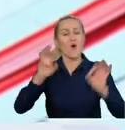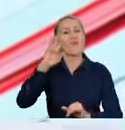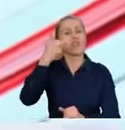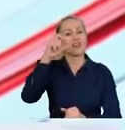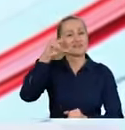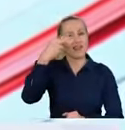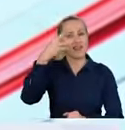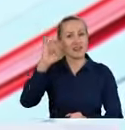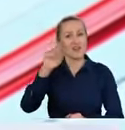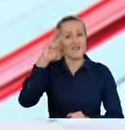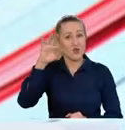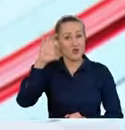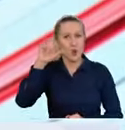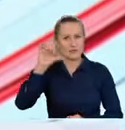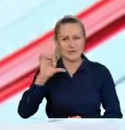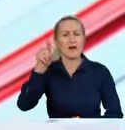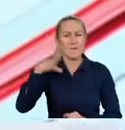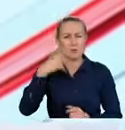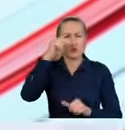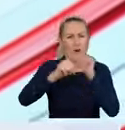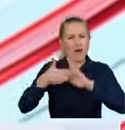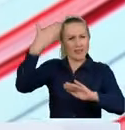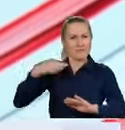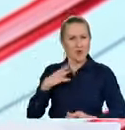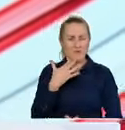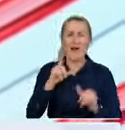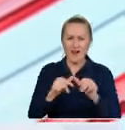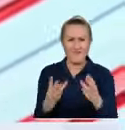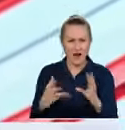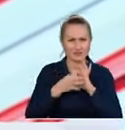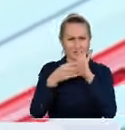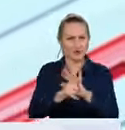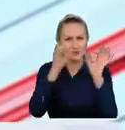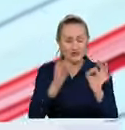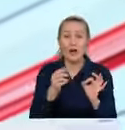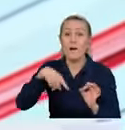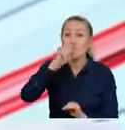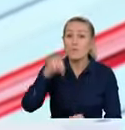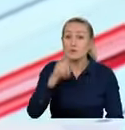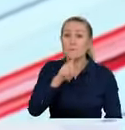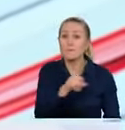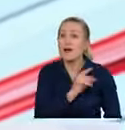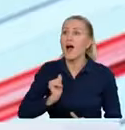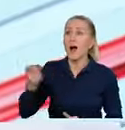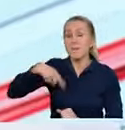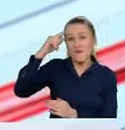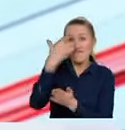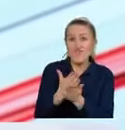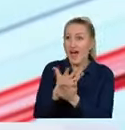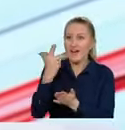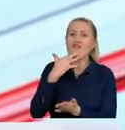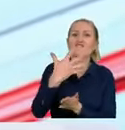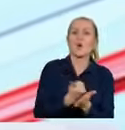ale jakże aktualne. Musicie baczyć, aby naszej wiary nie wykorzystali ci, co Boga i ojczyznę cały czas mają na